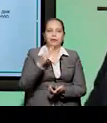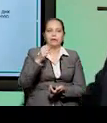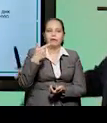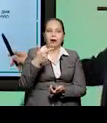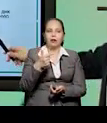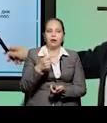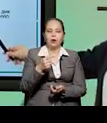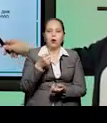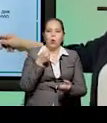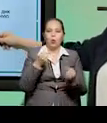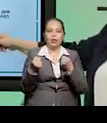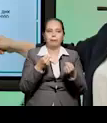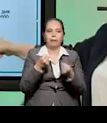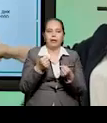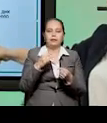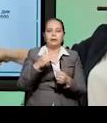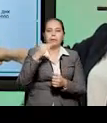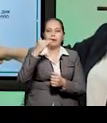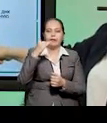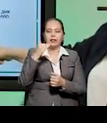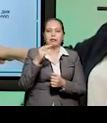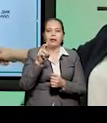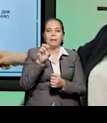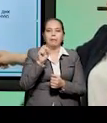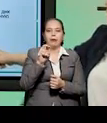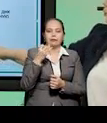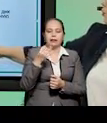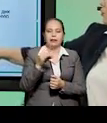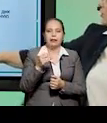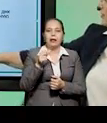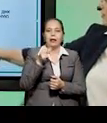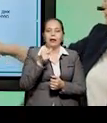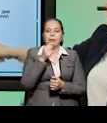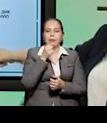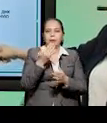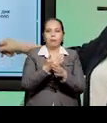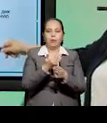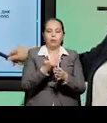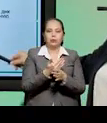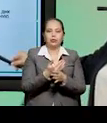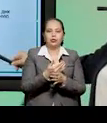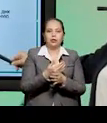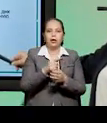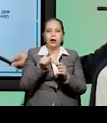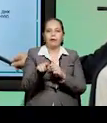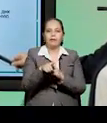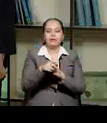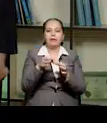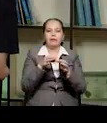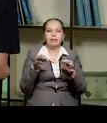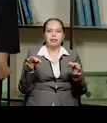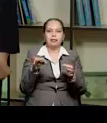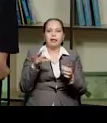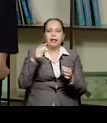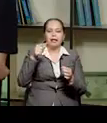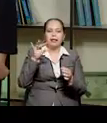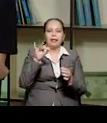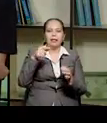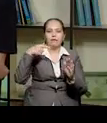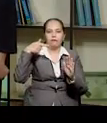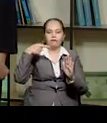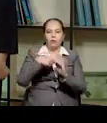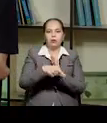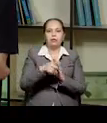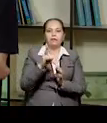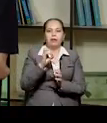Фаг укрепляется на поверхности бактерий при помощи хвостовых нитей и вводит в